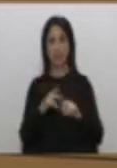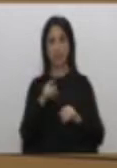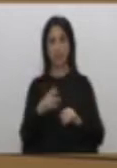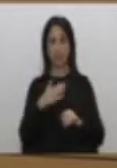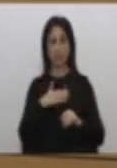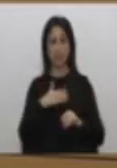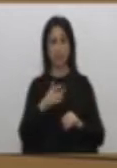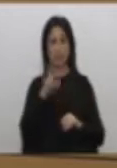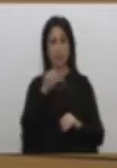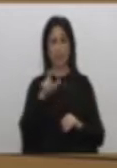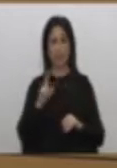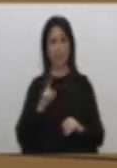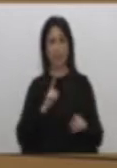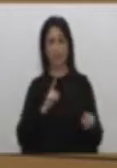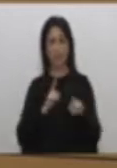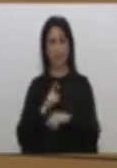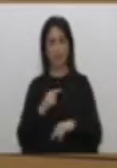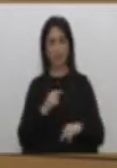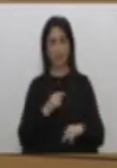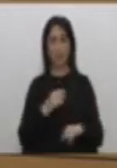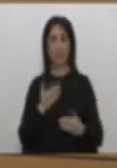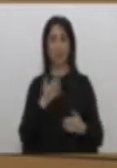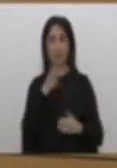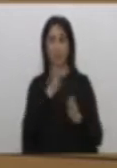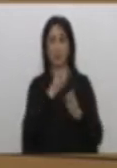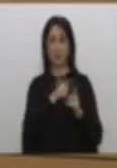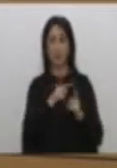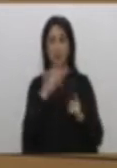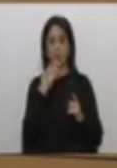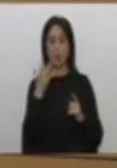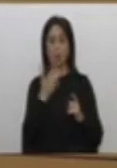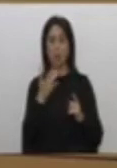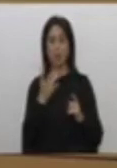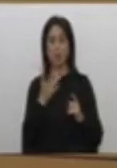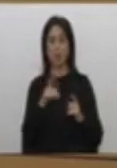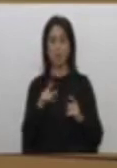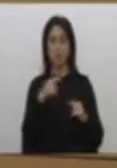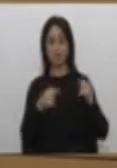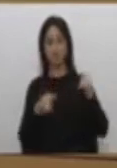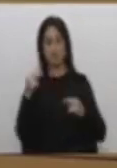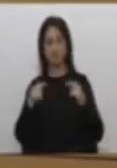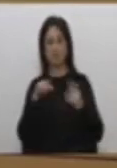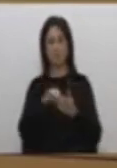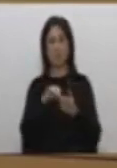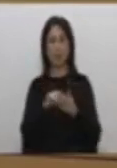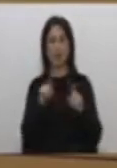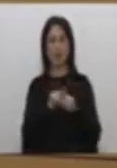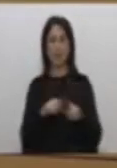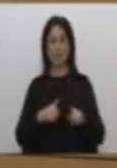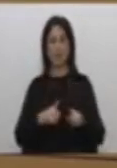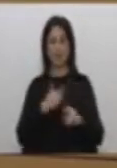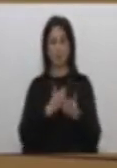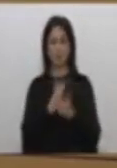чуэни амамчевели цамас элодеба чуэнган. Туамцлебис манзилзе политикур баталиебши монацилеобам, ромелис асэвэ гирсэул